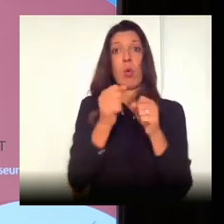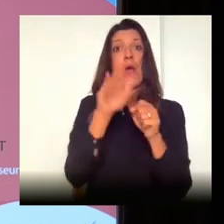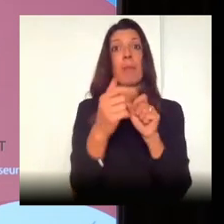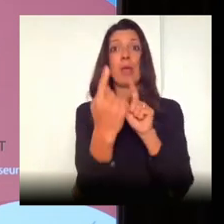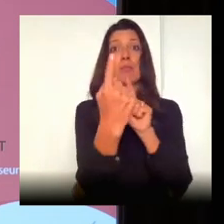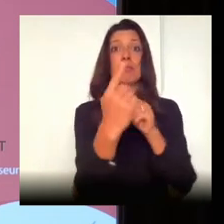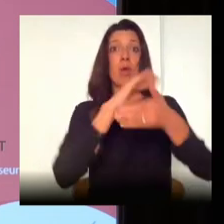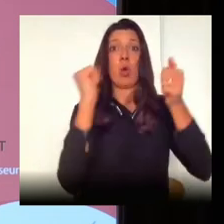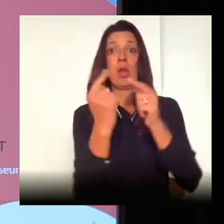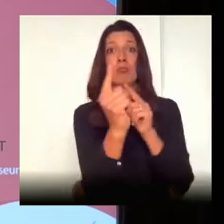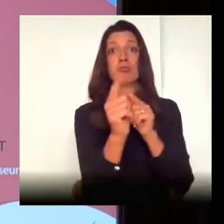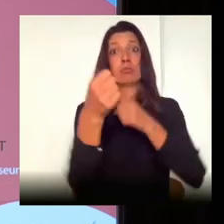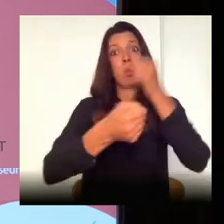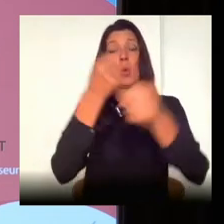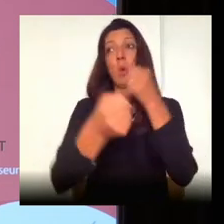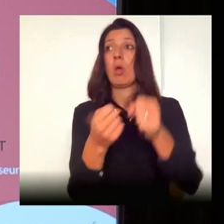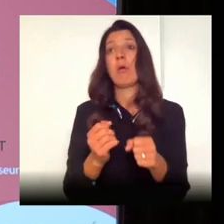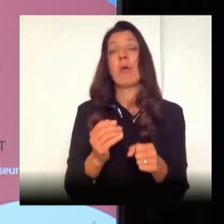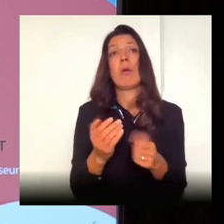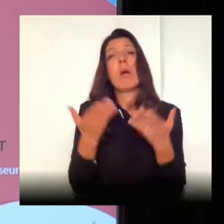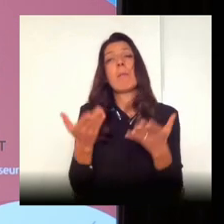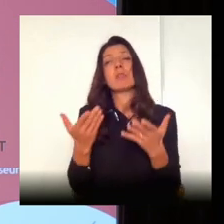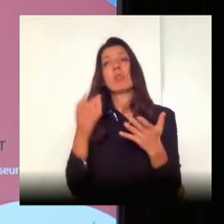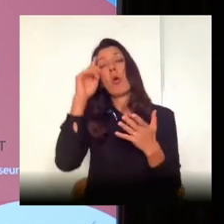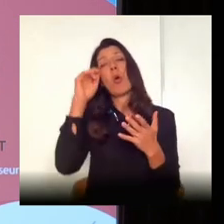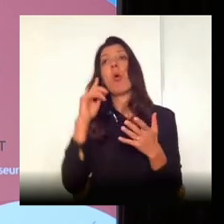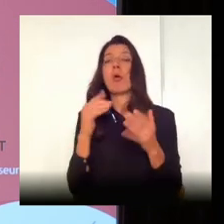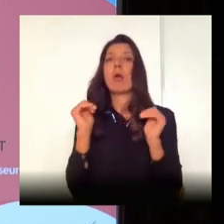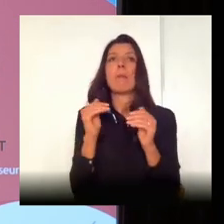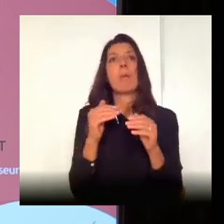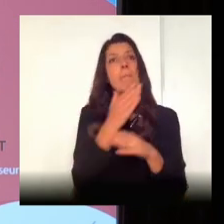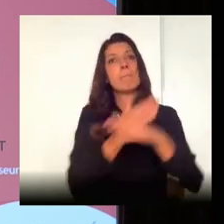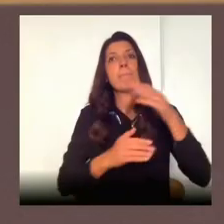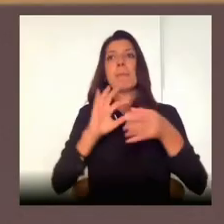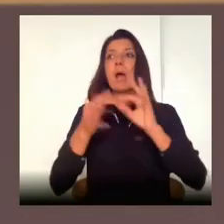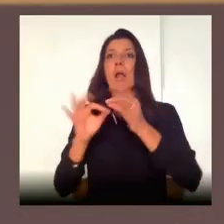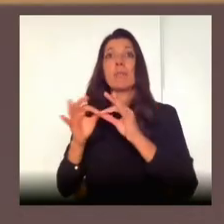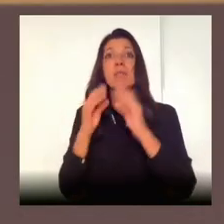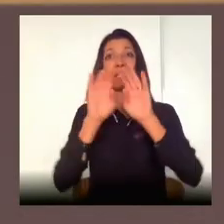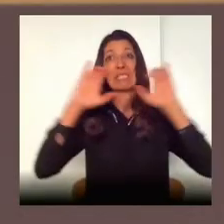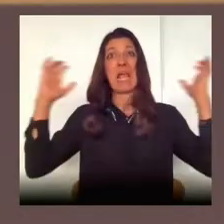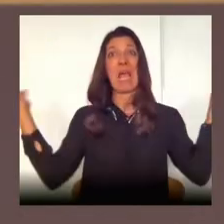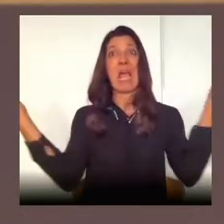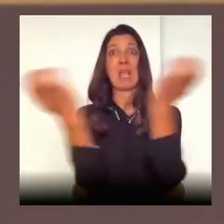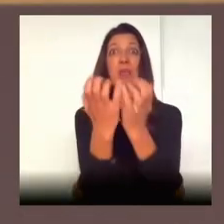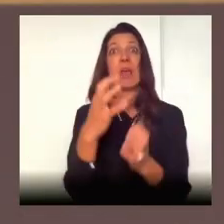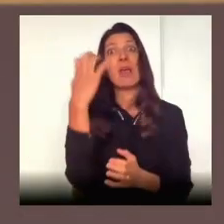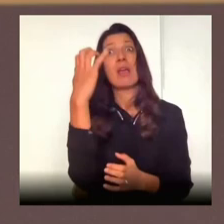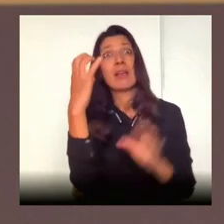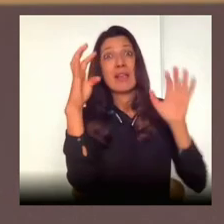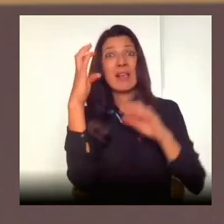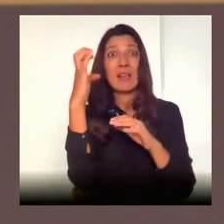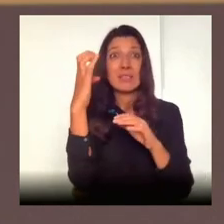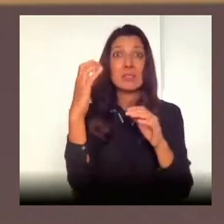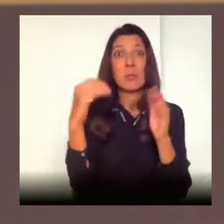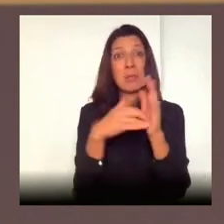autant de personnes autour. Aujourd'hui, un stade paralympique, c'est 89 000 personnes quand il est rempli, par exemple à Londres. Donc, c'était quand même compliqué